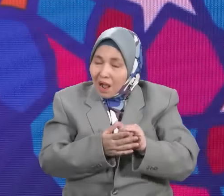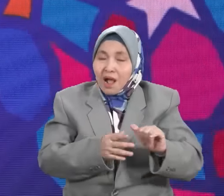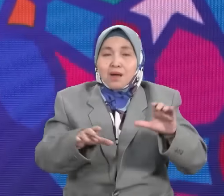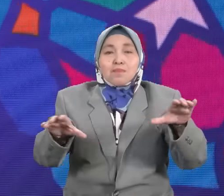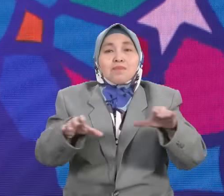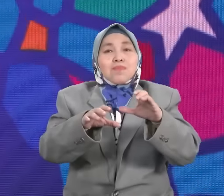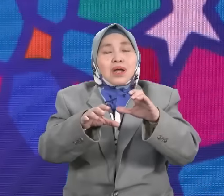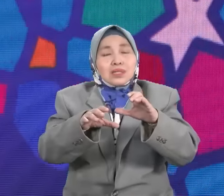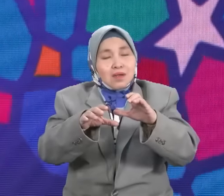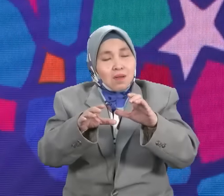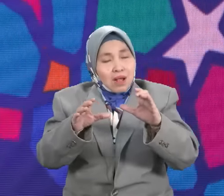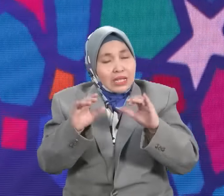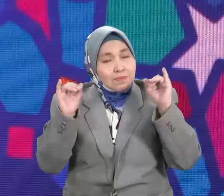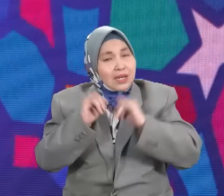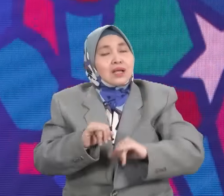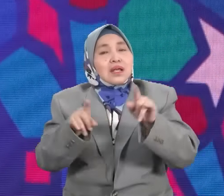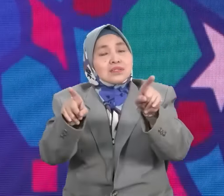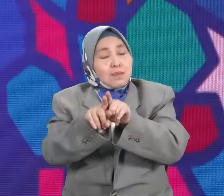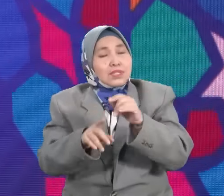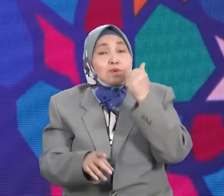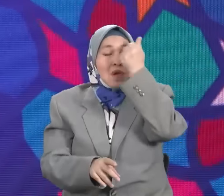lagi dapetin Indonesia Afrika